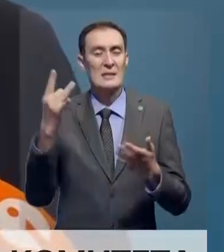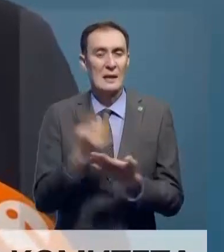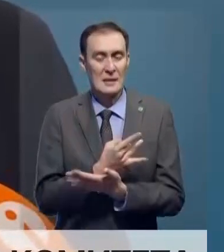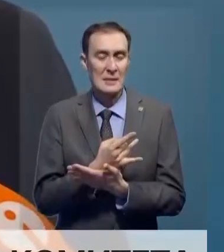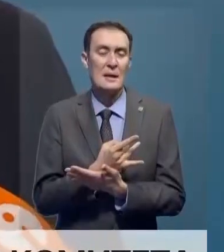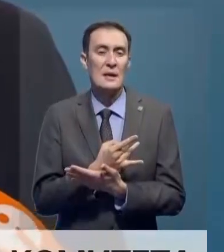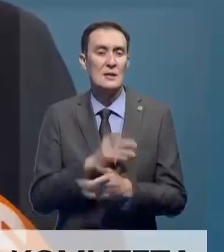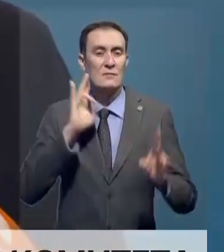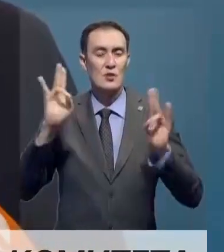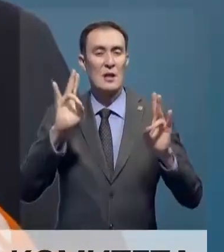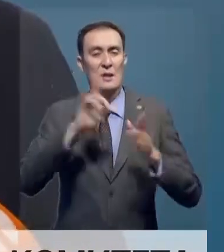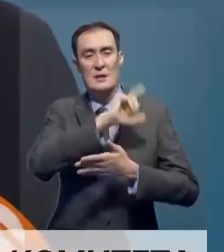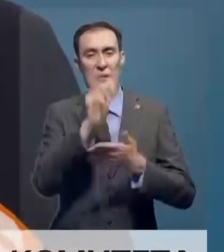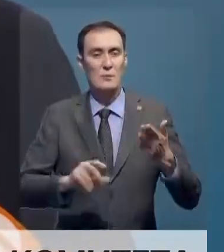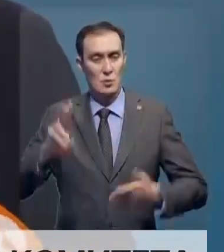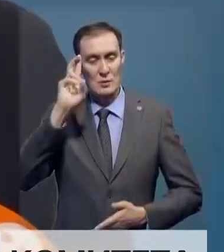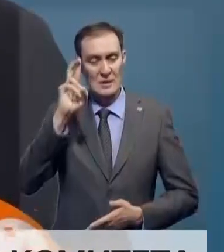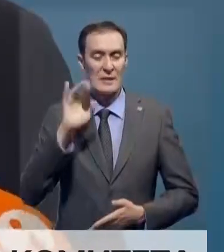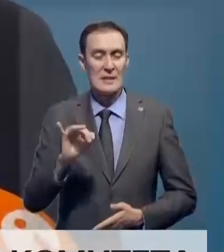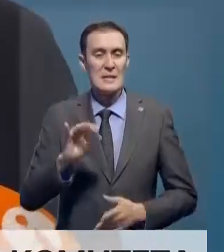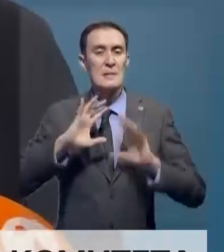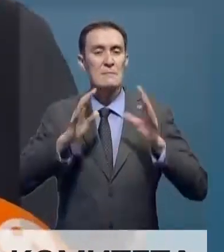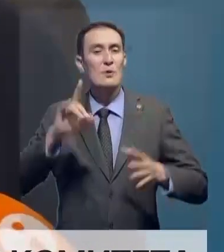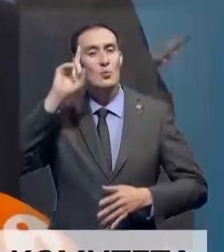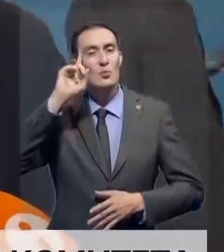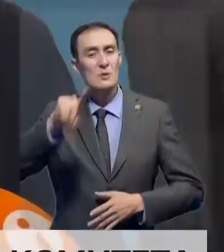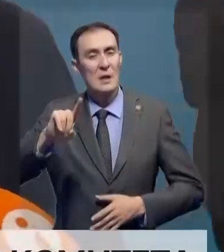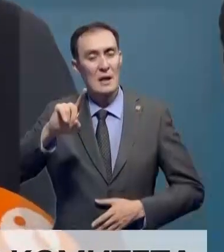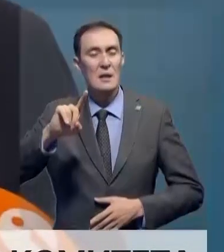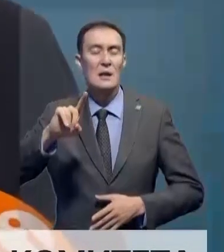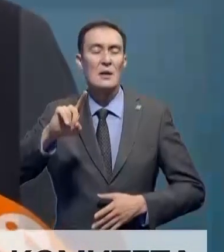раз звучал гимн страны. И мир узнал о Казахстане через спорт.